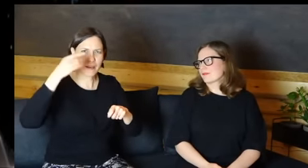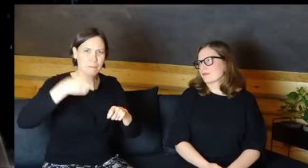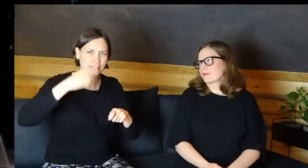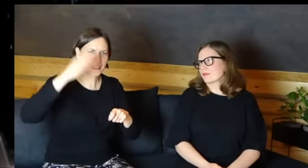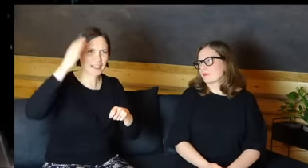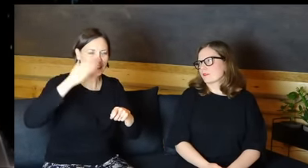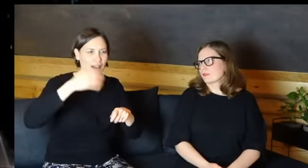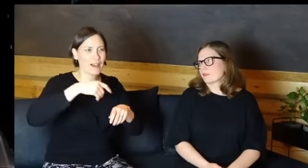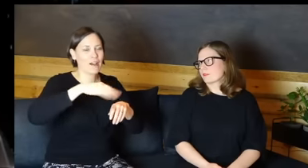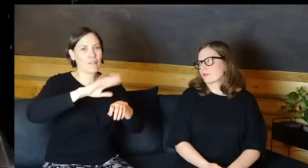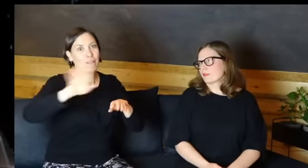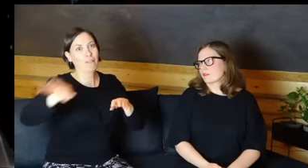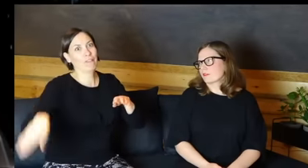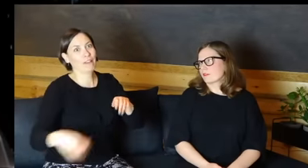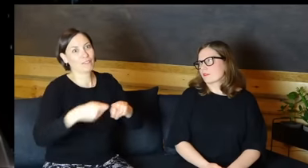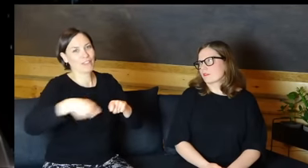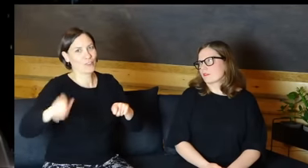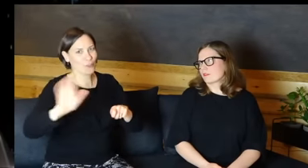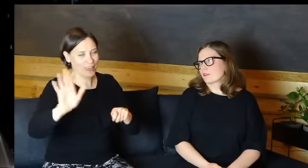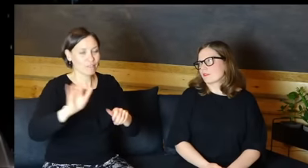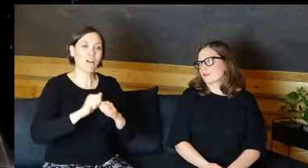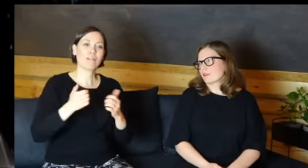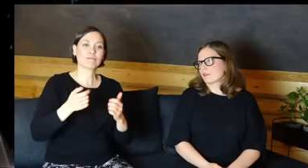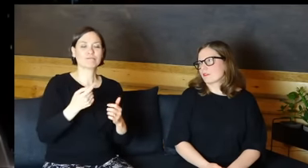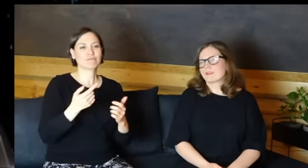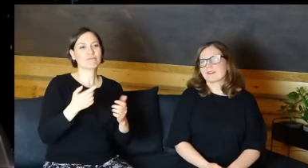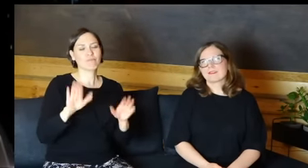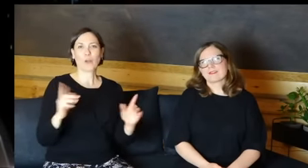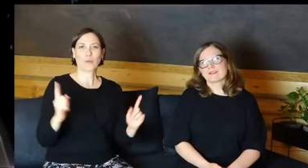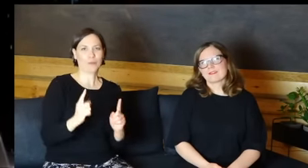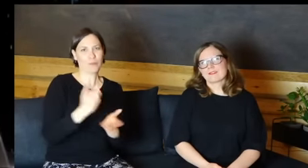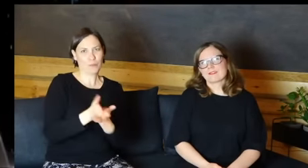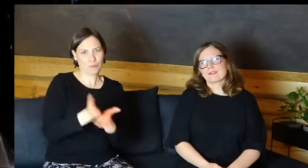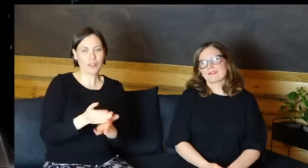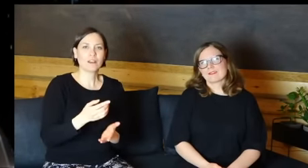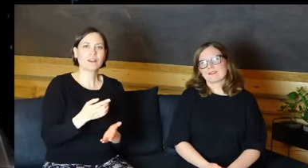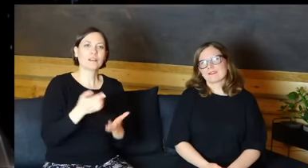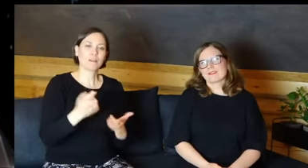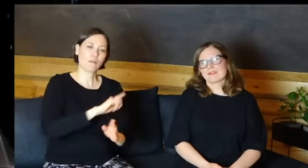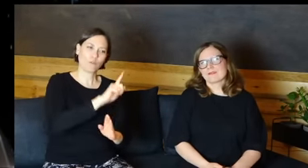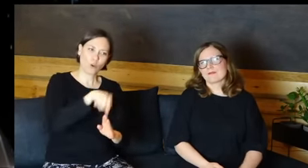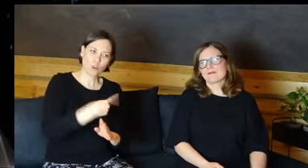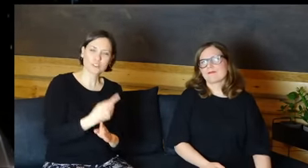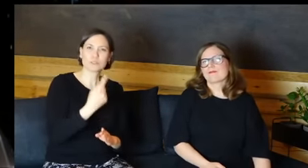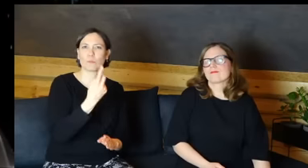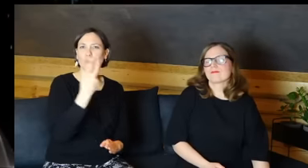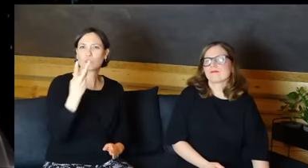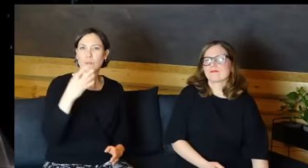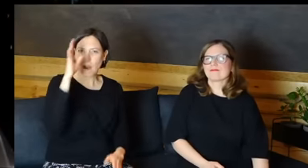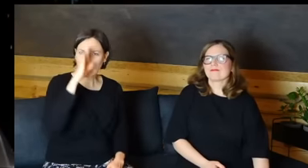Muutamia ajatuksia kuitenkin tästä kuluneesta vuodesta ja vähän ylipäätään tästä perustavan touhusta.